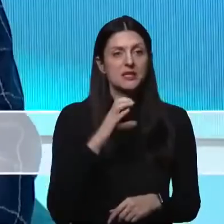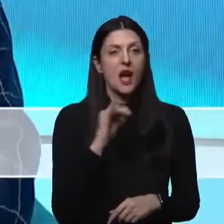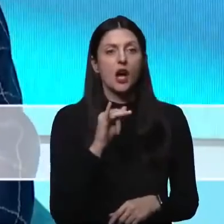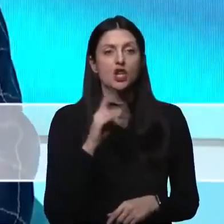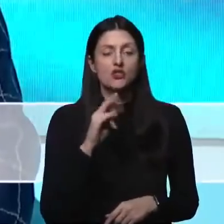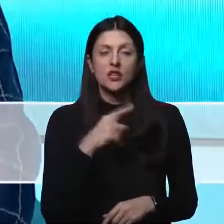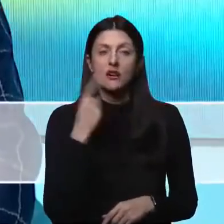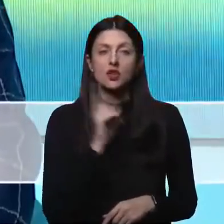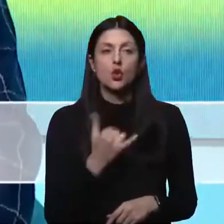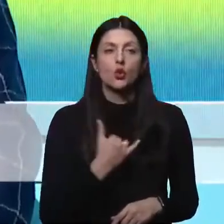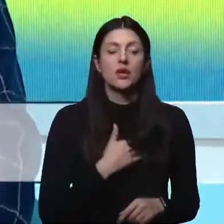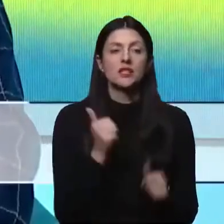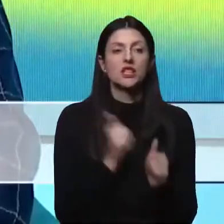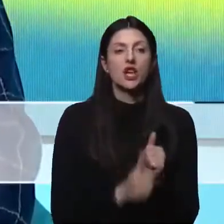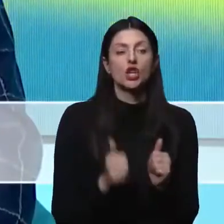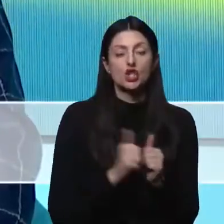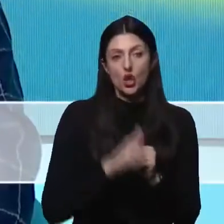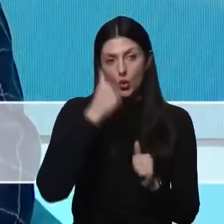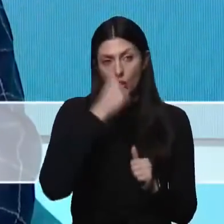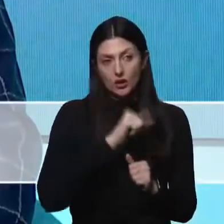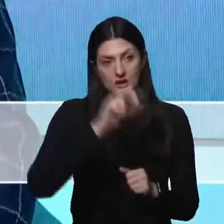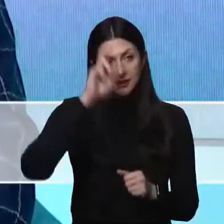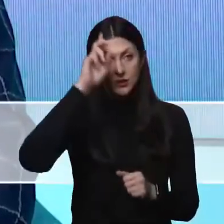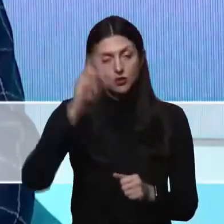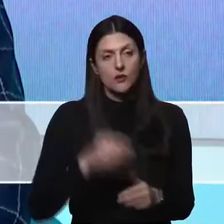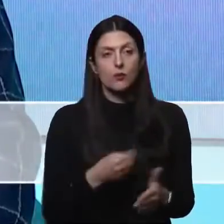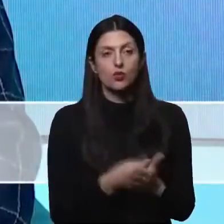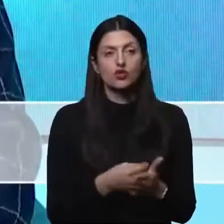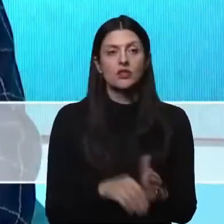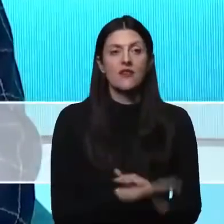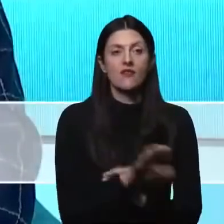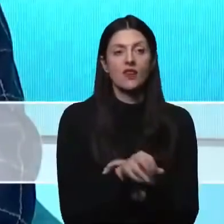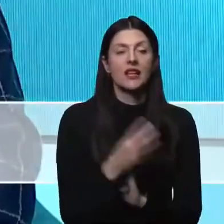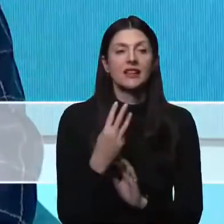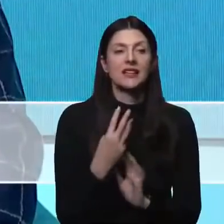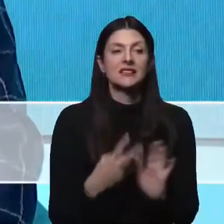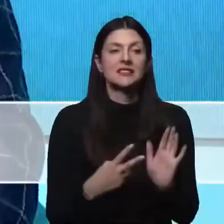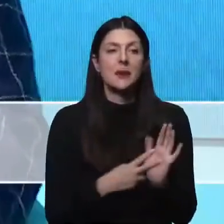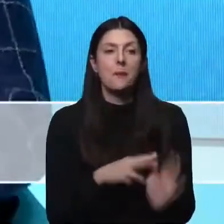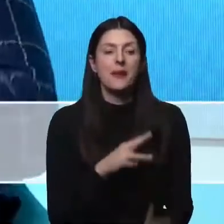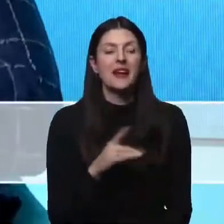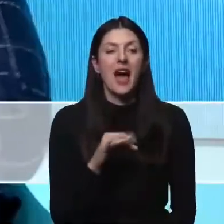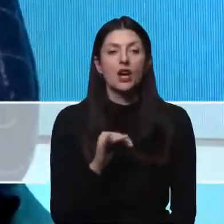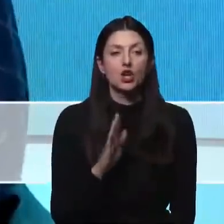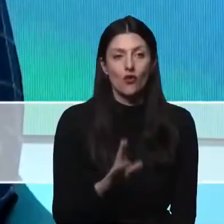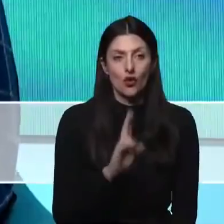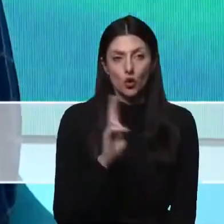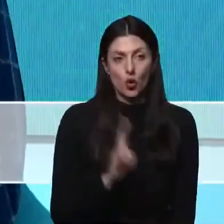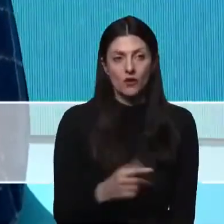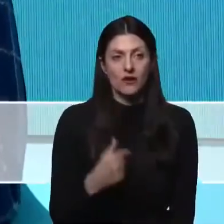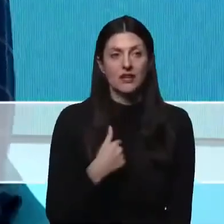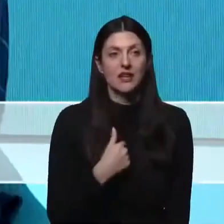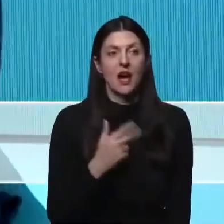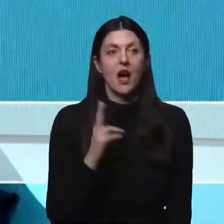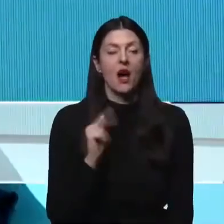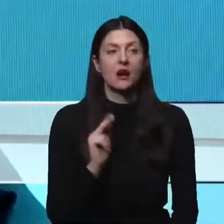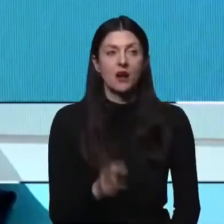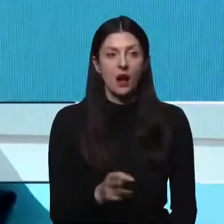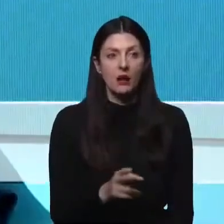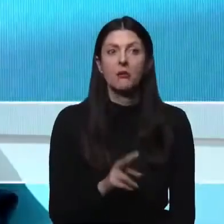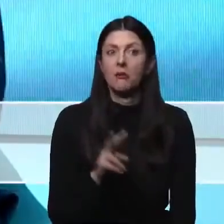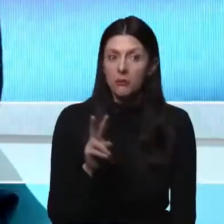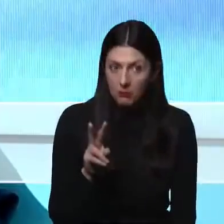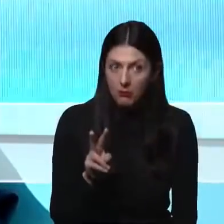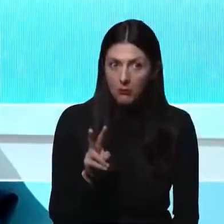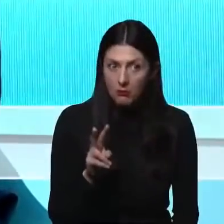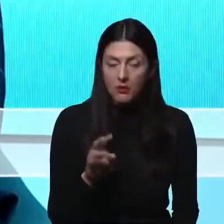что у нас ежегодно из государственного бюджета воруют 37 миллиардов долларов. Я как попка-дурак, за ним это